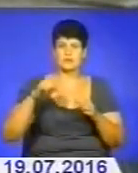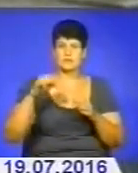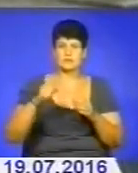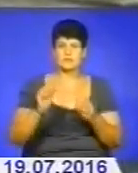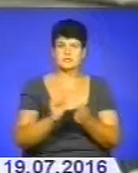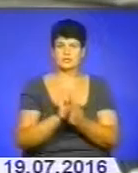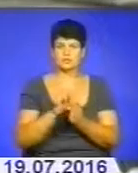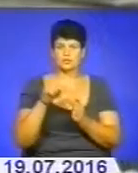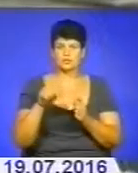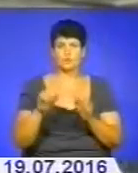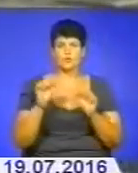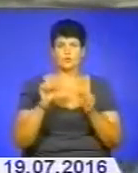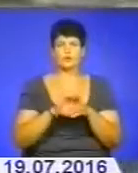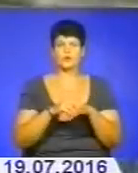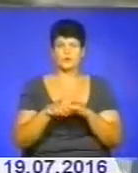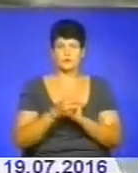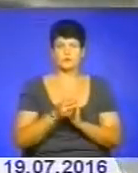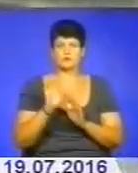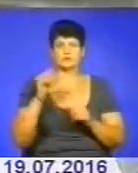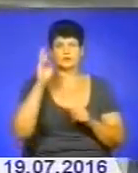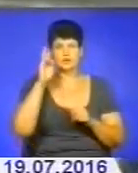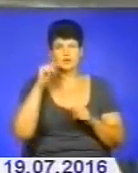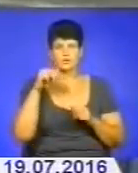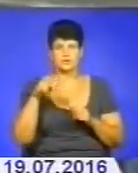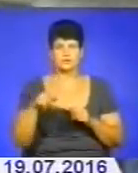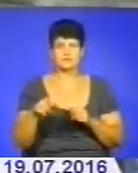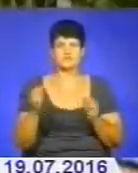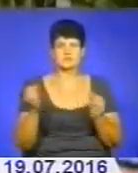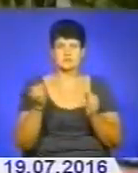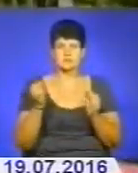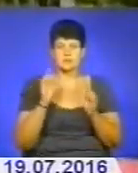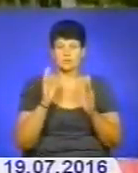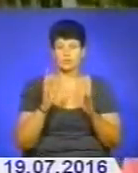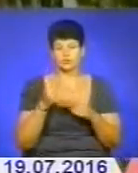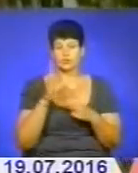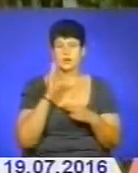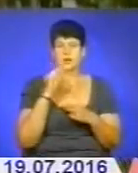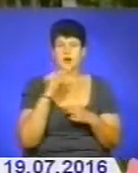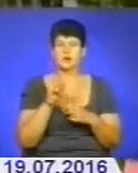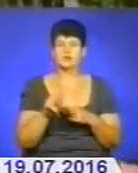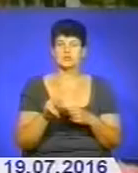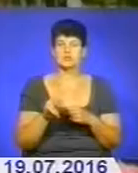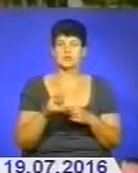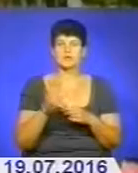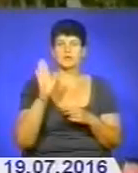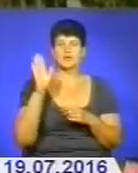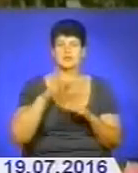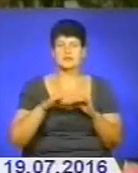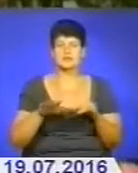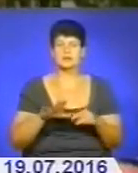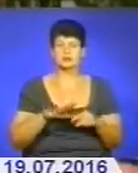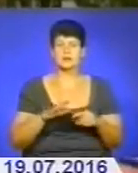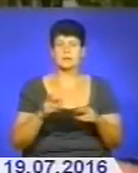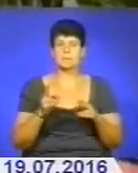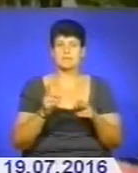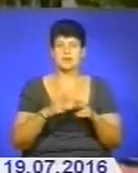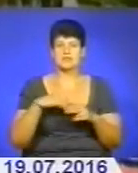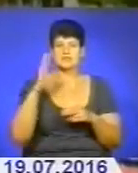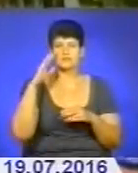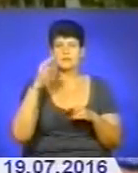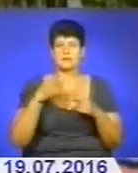де помити, і в туалет сходити вже на місці. Що зима зайде, то вже краще. Дітки були без води, як без питьової води, так і води технічної. Біда